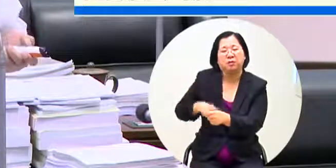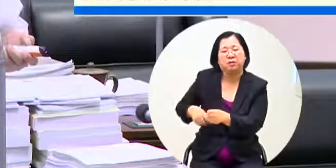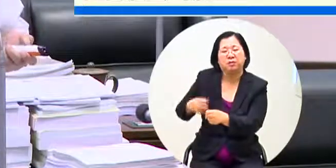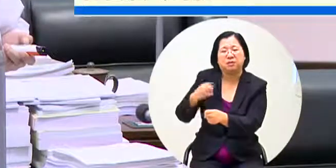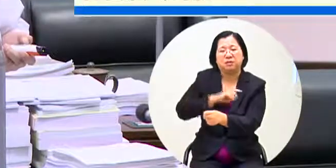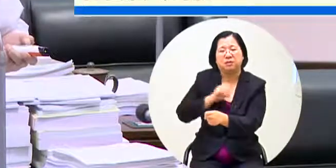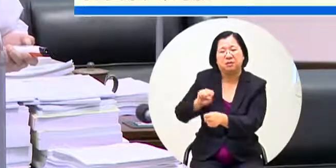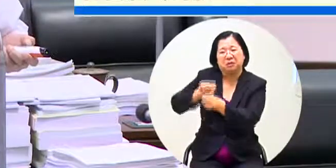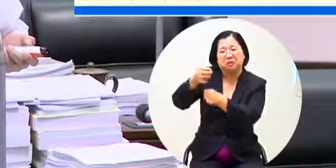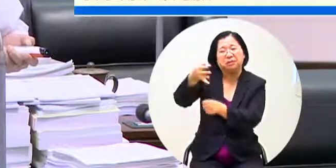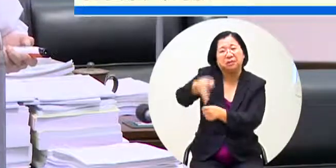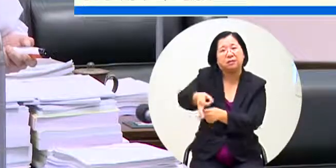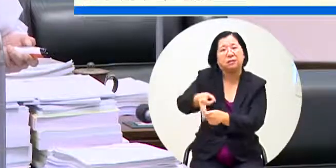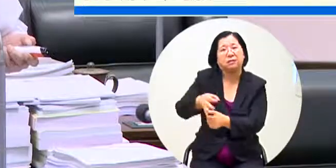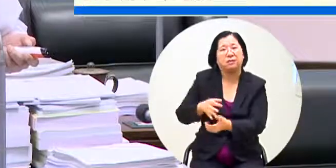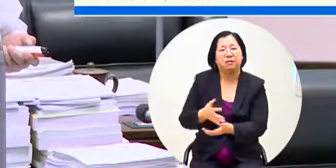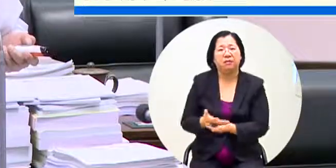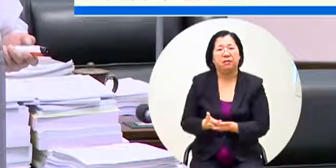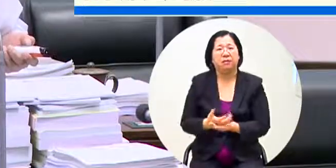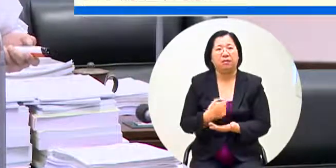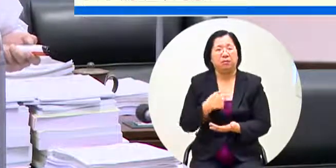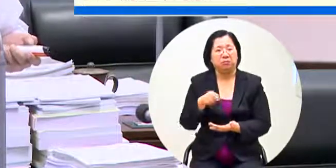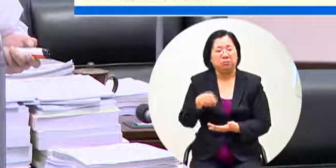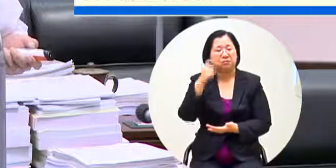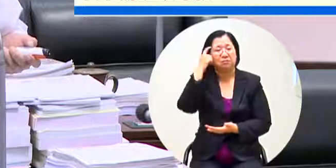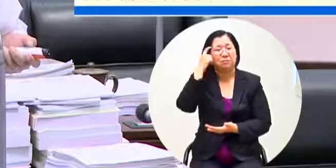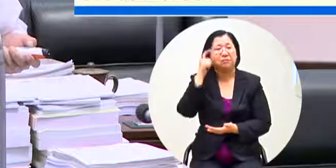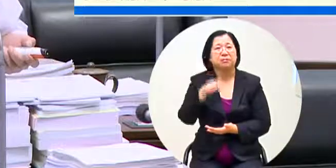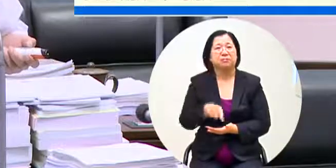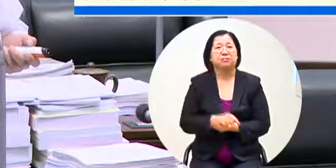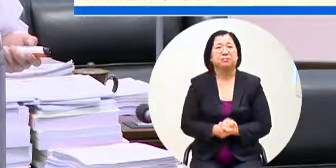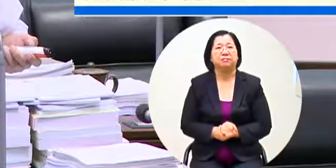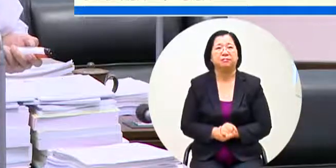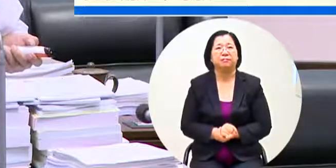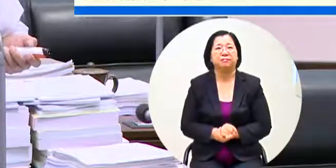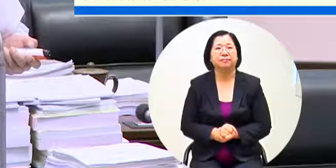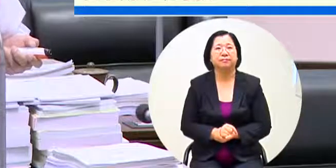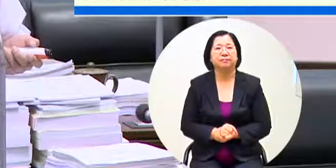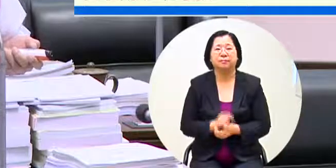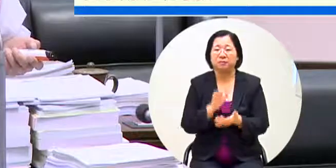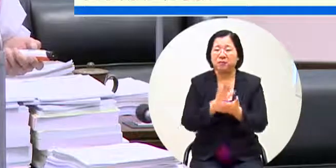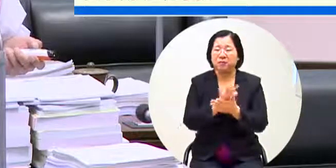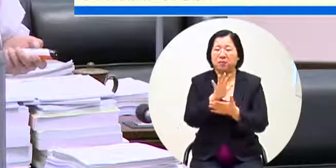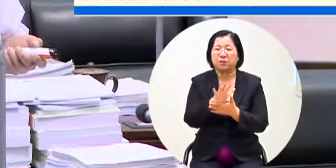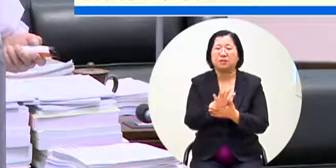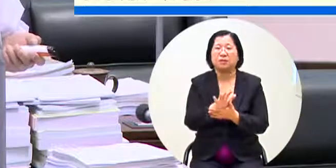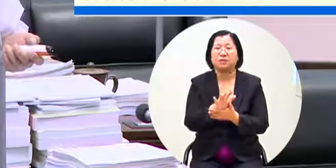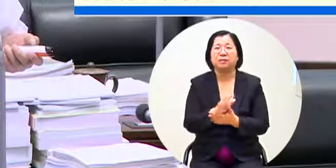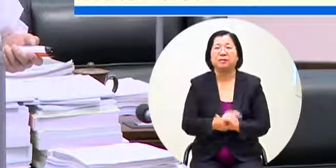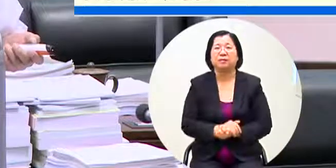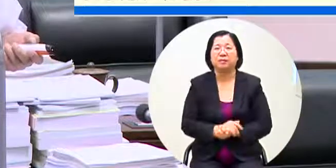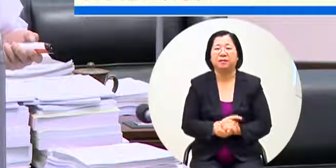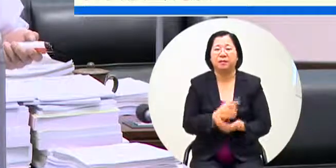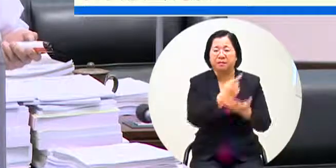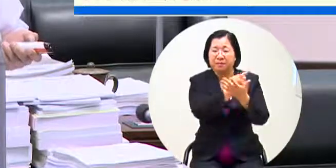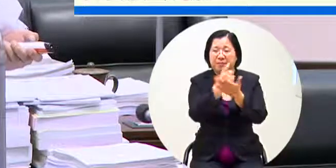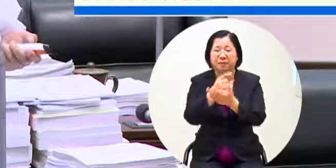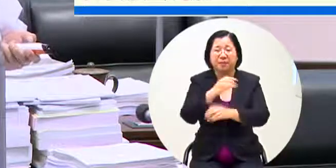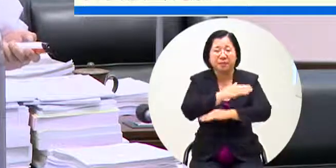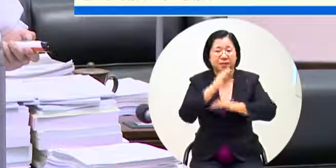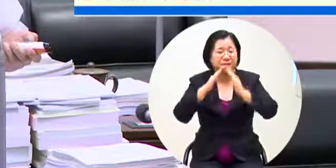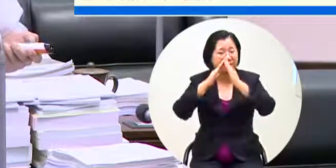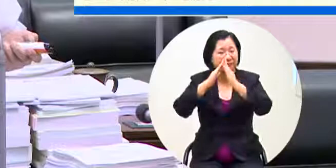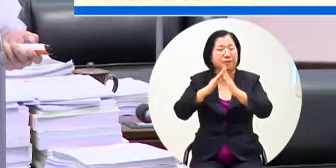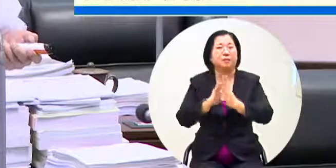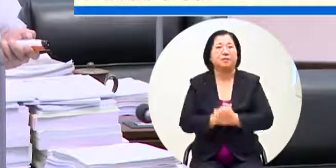想这个方向吼，未来趋势应该是各管区是不是拢会？会对着这种诶，